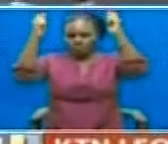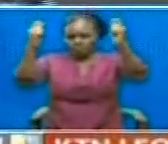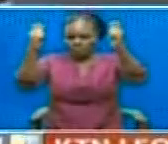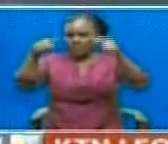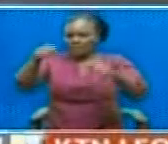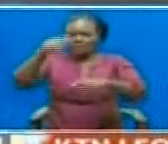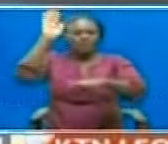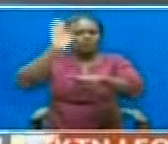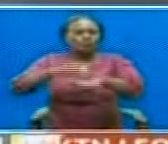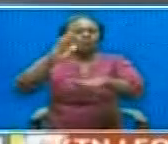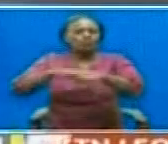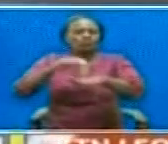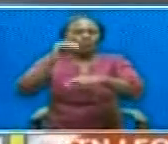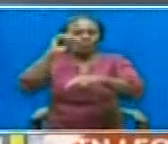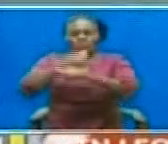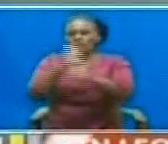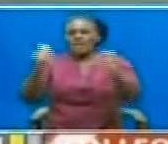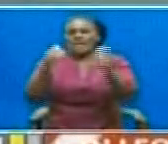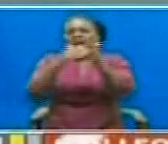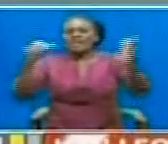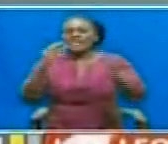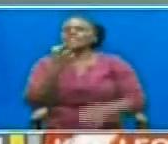wakafanya hivyo kistadi dhidi ya chuo kikuu cha Kenyatta.